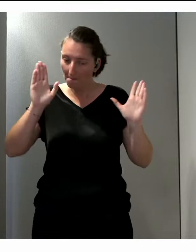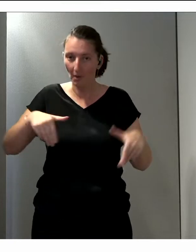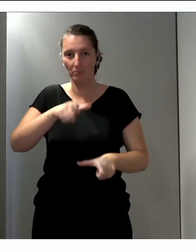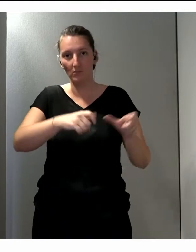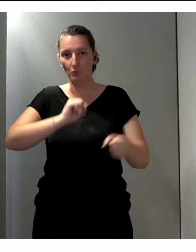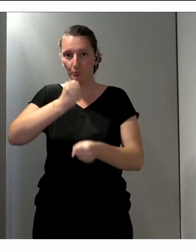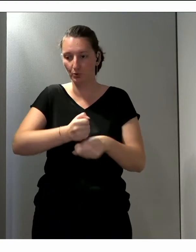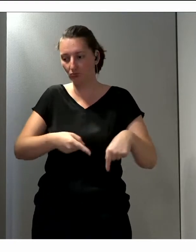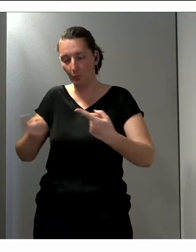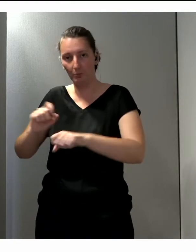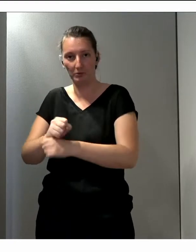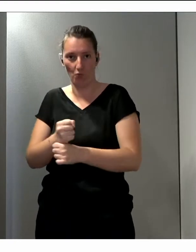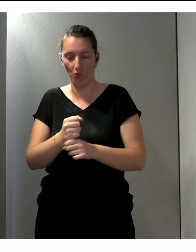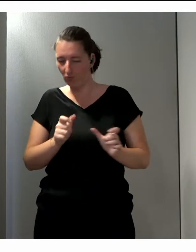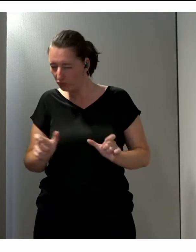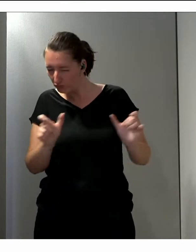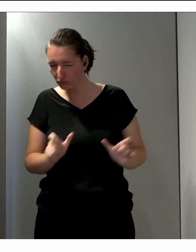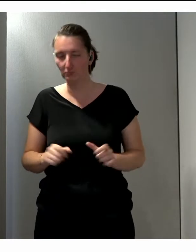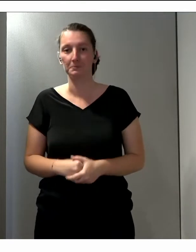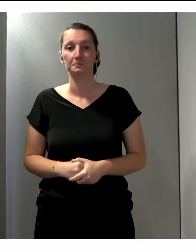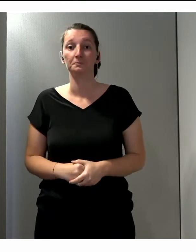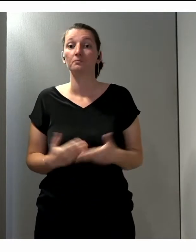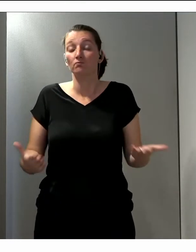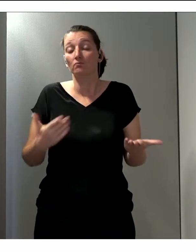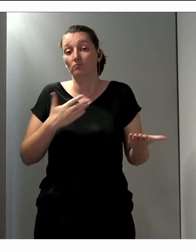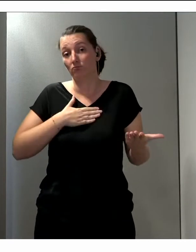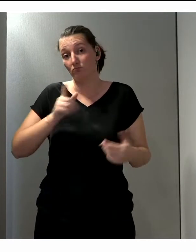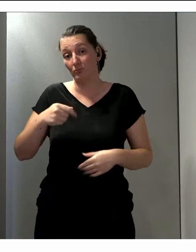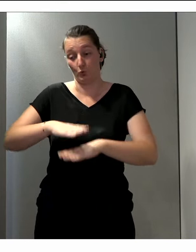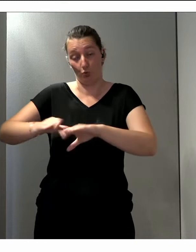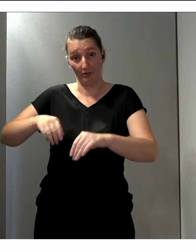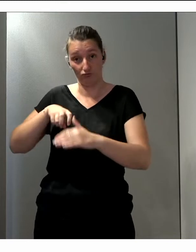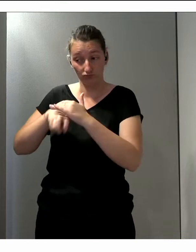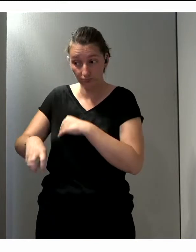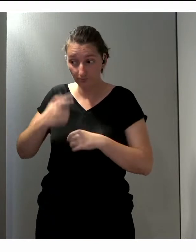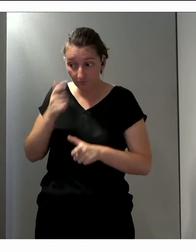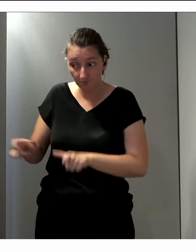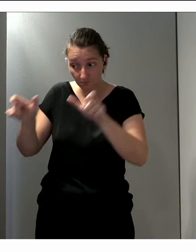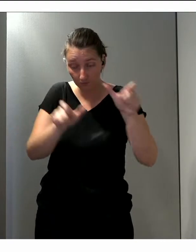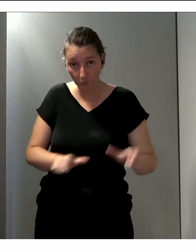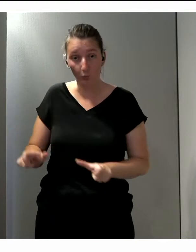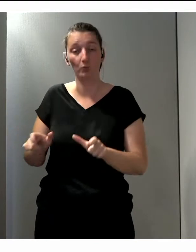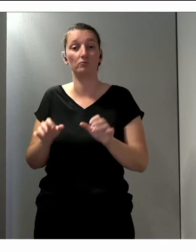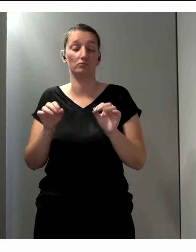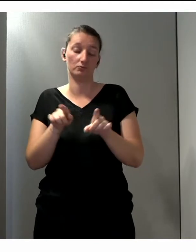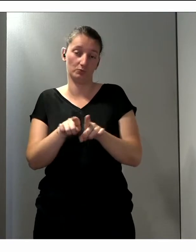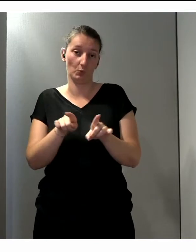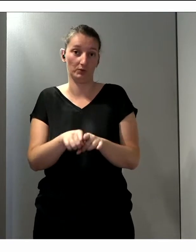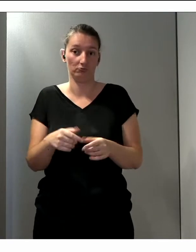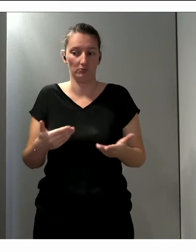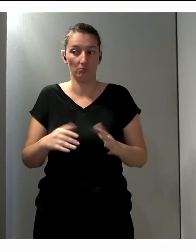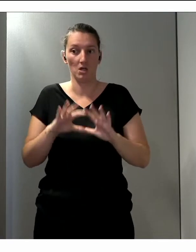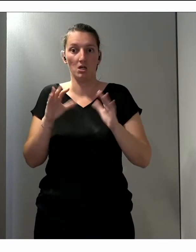judiciaires. Alors nous sommes effectivement amenés à faire des contrôles dans l'établissement. Nous sommes aussi amenés, et c'est là où nous avons